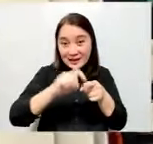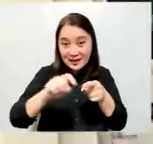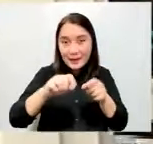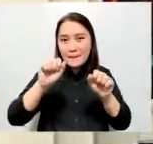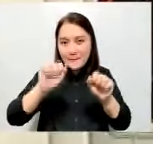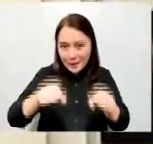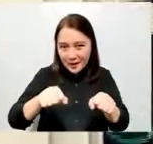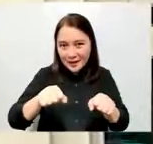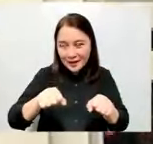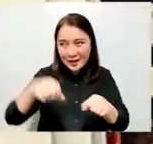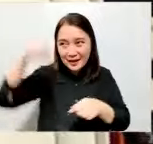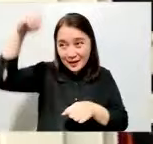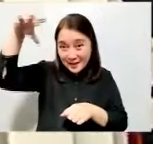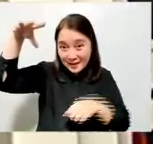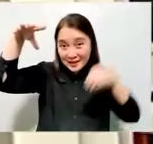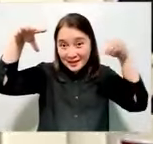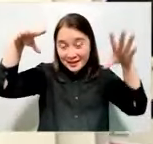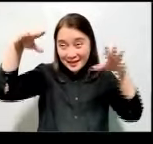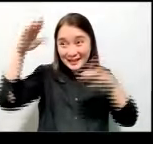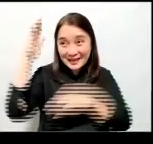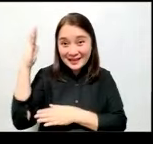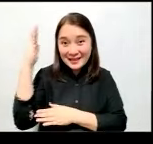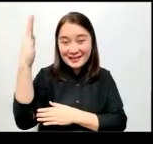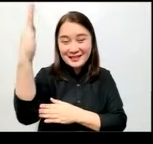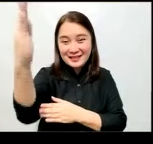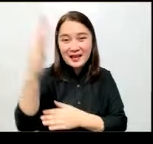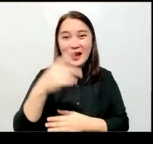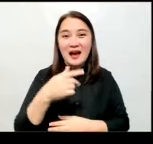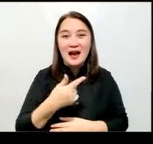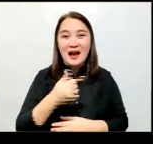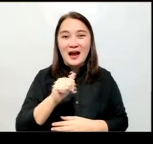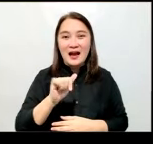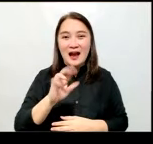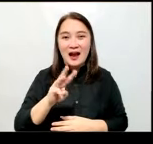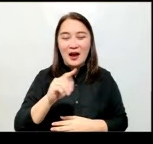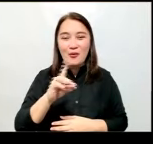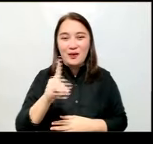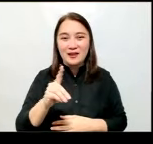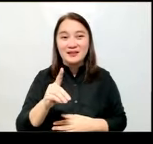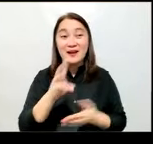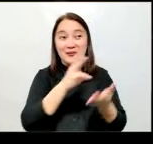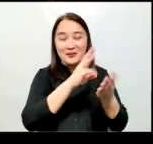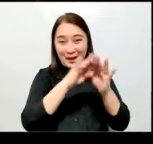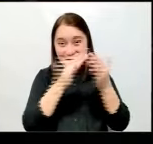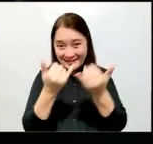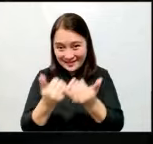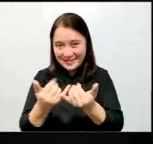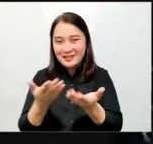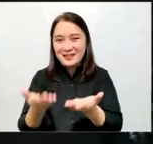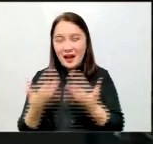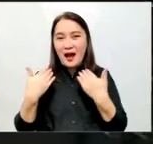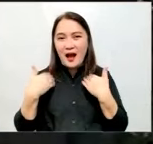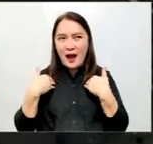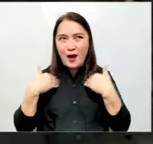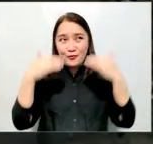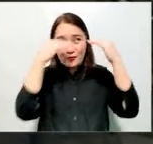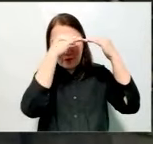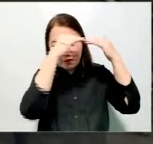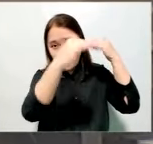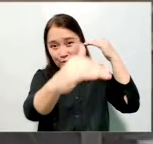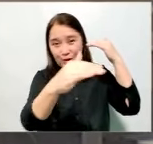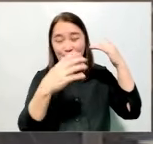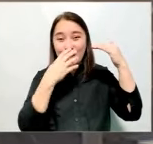ng streetlights sa Gawad Kalinga Village. Ang mga bubong naman na ito may solar panels na pwede ring magbigay ng kuryente sa GK